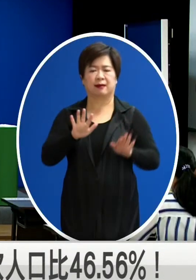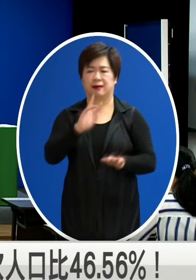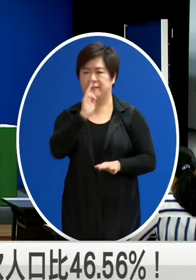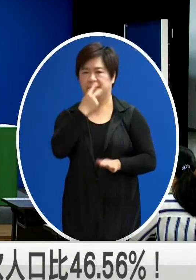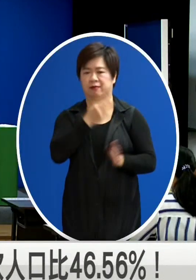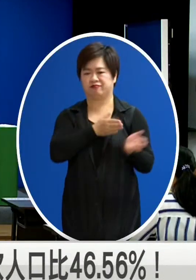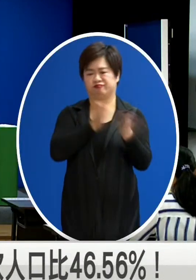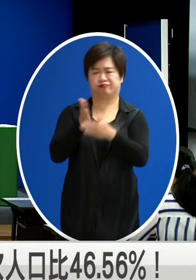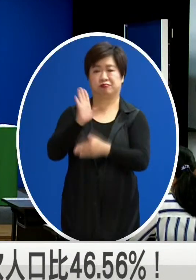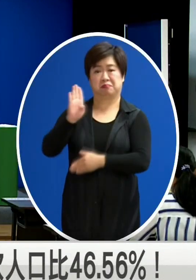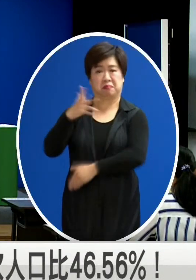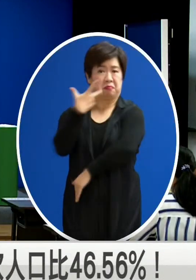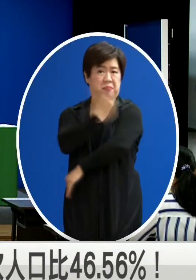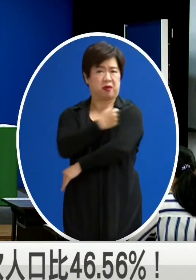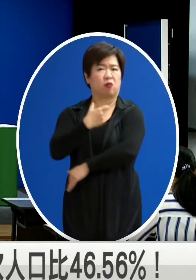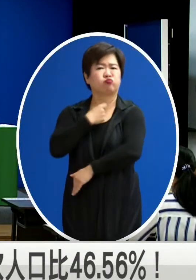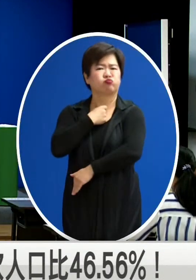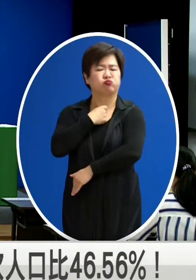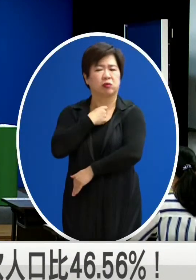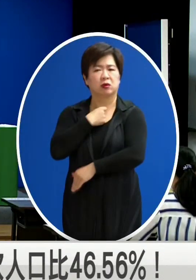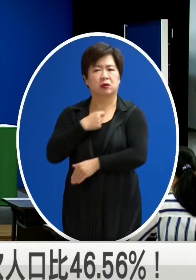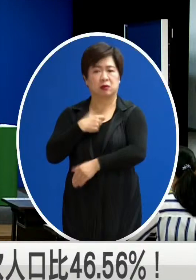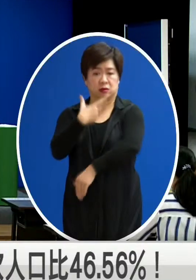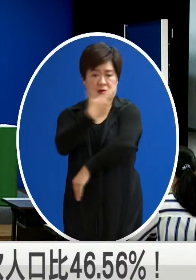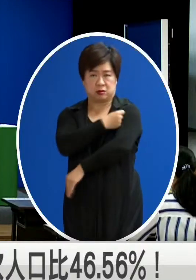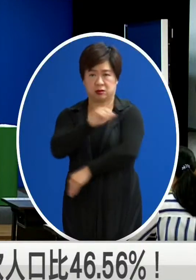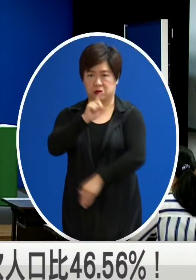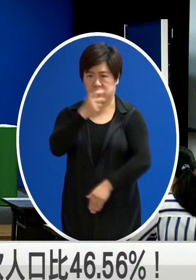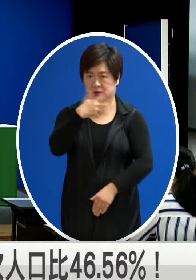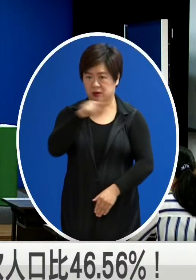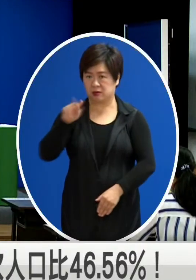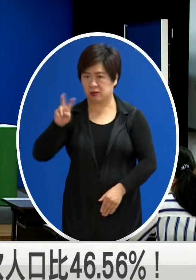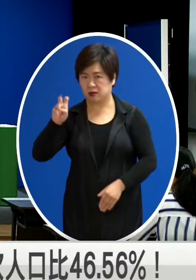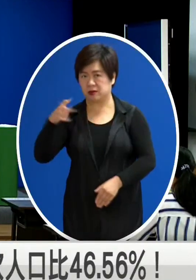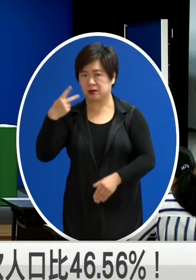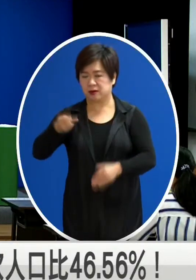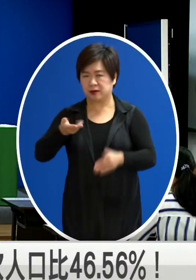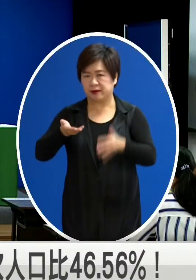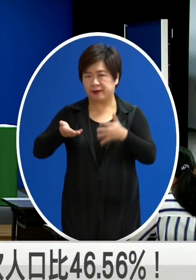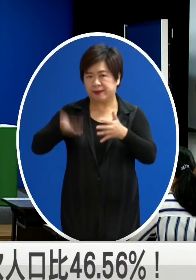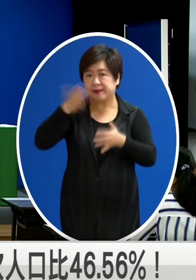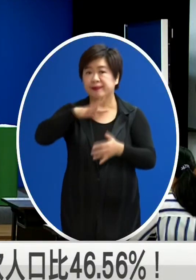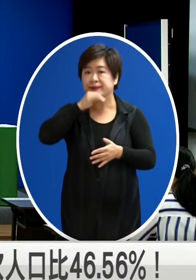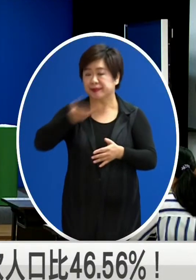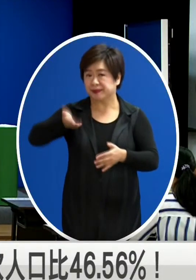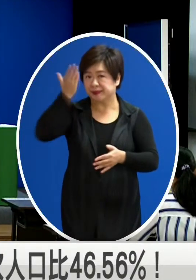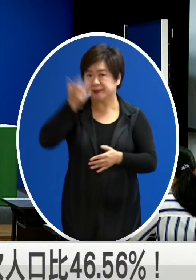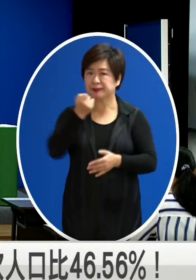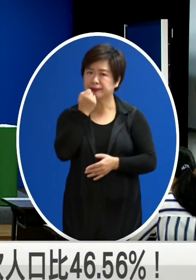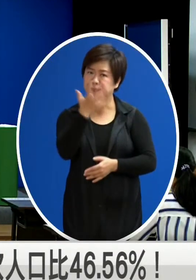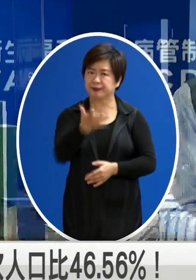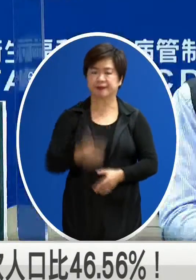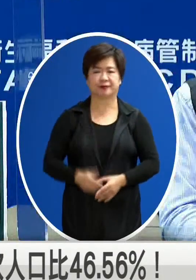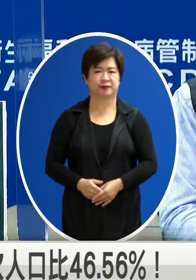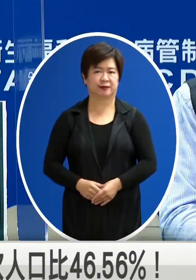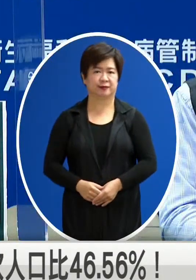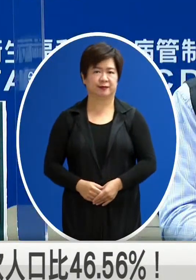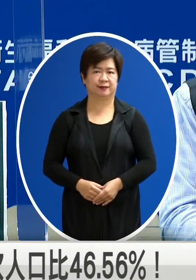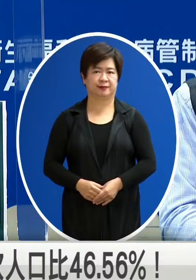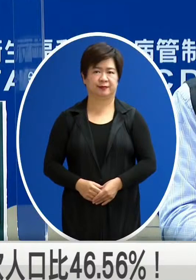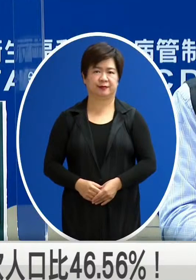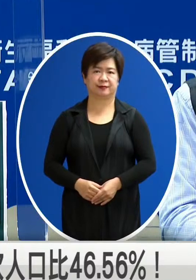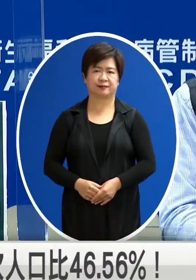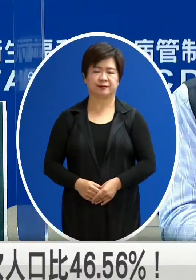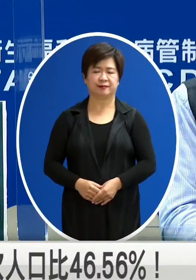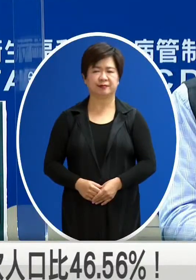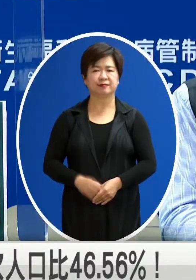转单的样态，那会先打完18到22，再给上面的成人打那个转单的人吗？ 我